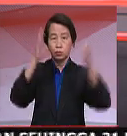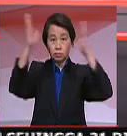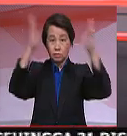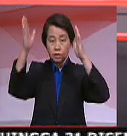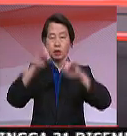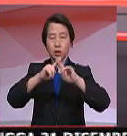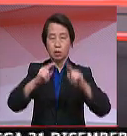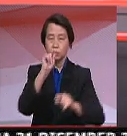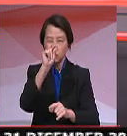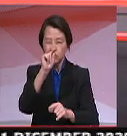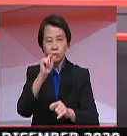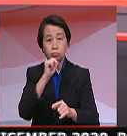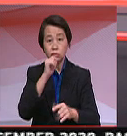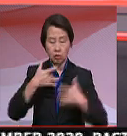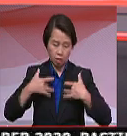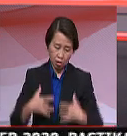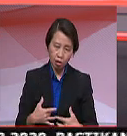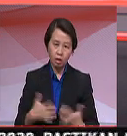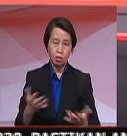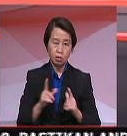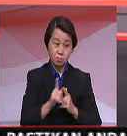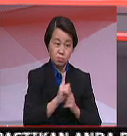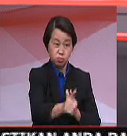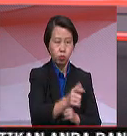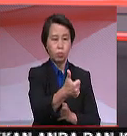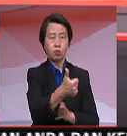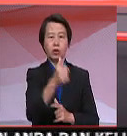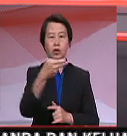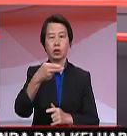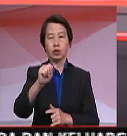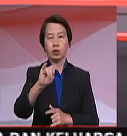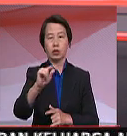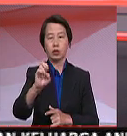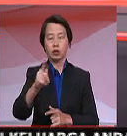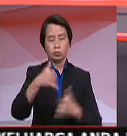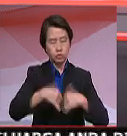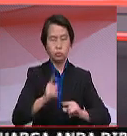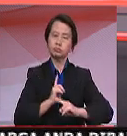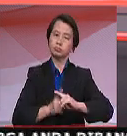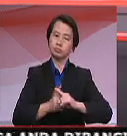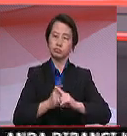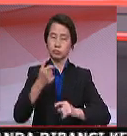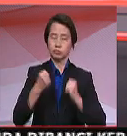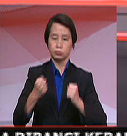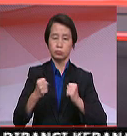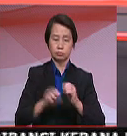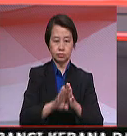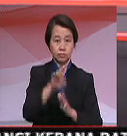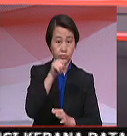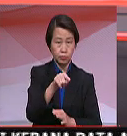negara namun ia sedikitpun Tidak melunturkan semangat jago kecil Asia Tenggara Muhammad Haikal Hanafi untuk terus optimis memantapkan